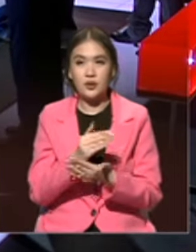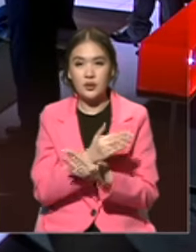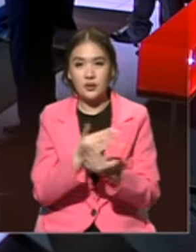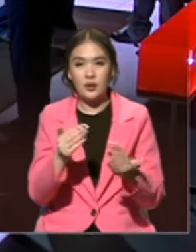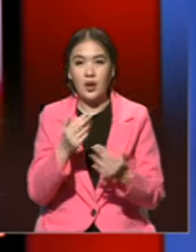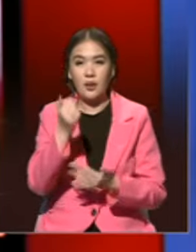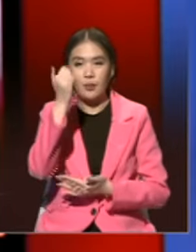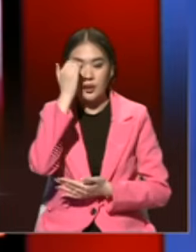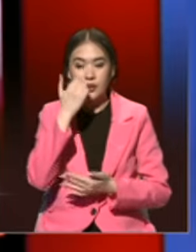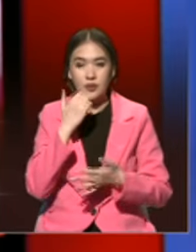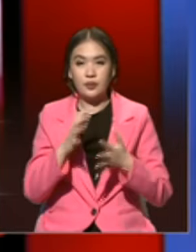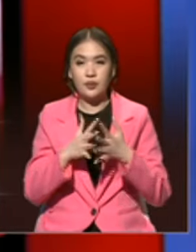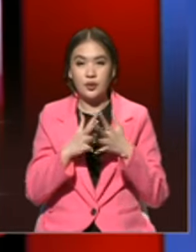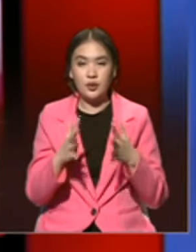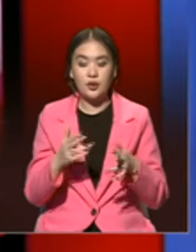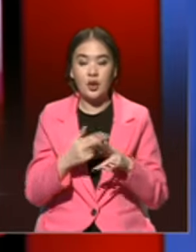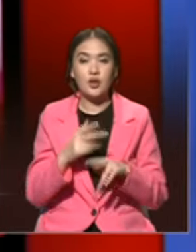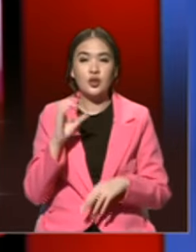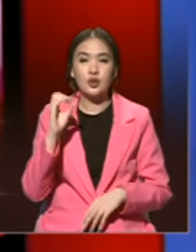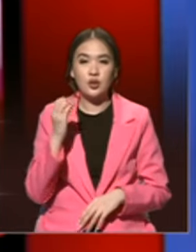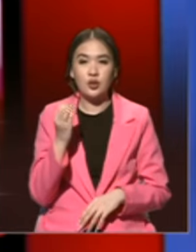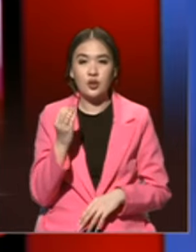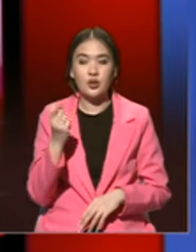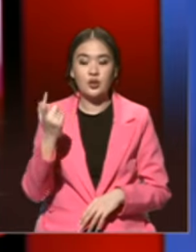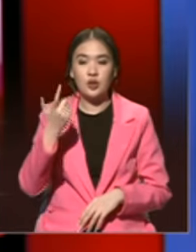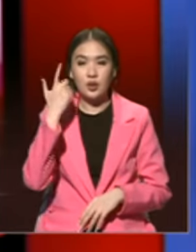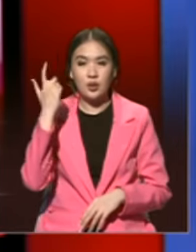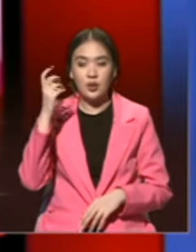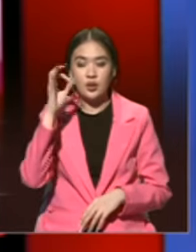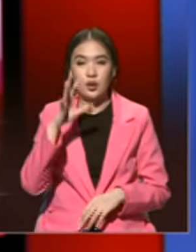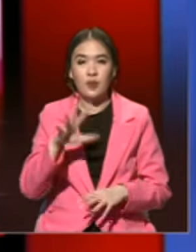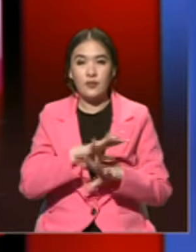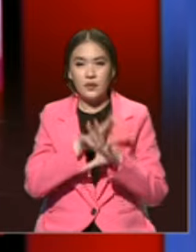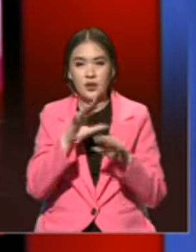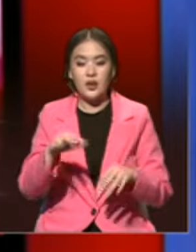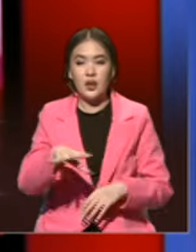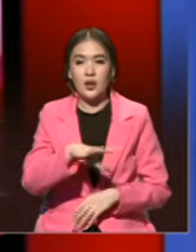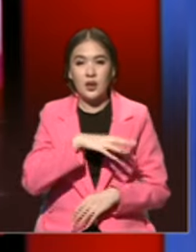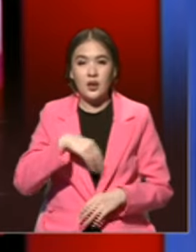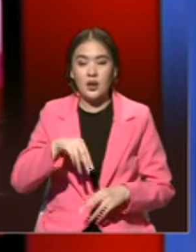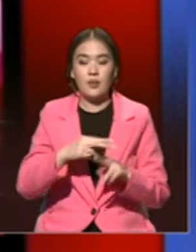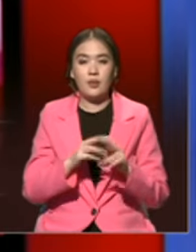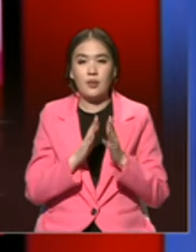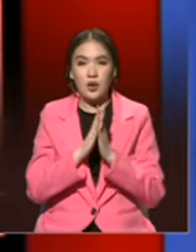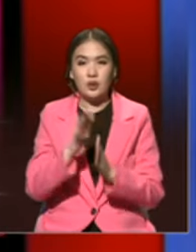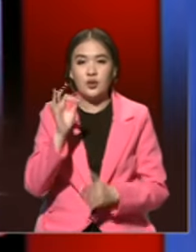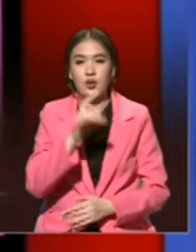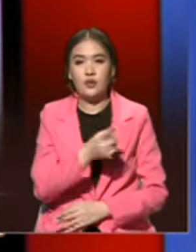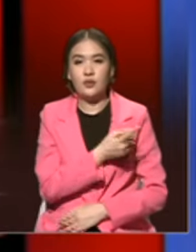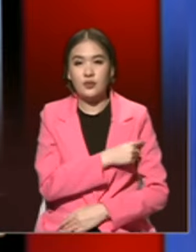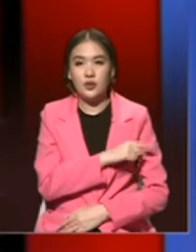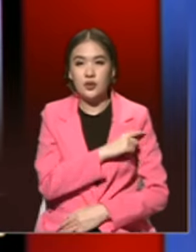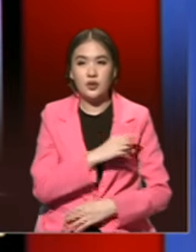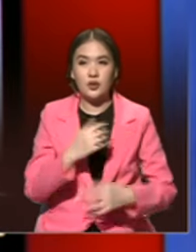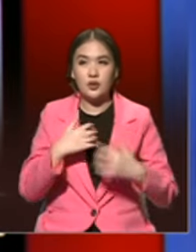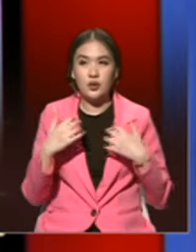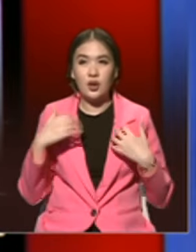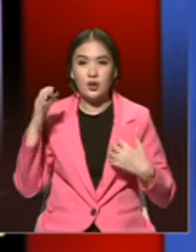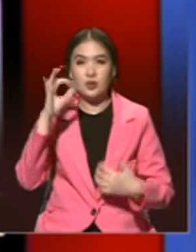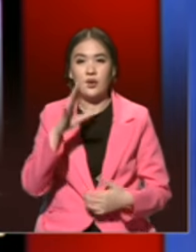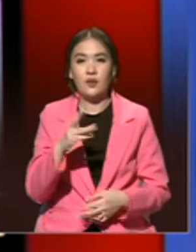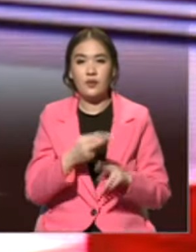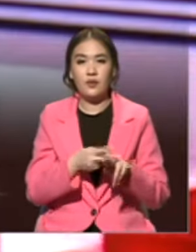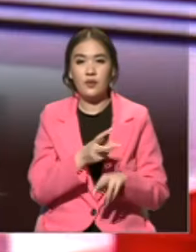Енді шаруалардың бір өтініші, бәріміздің де өтінішіміз, мынау ветеринария саласындағы жергілікті жердегі